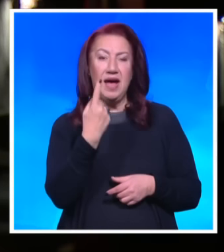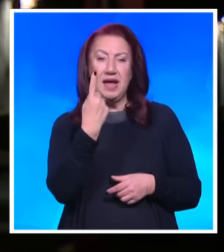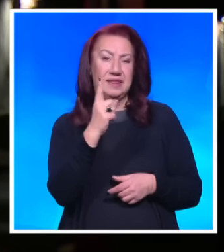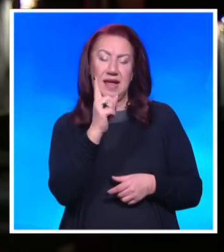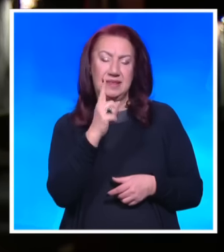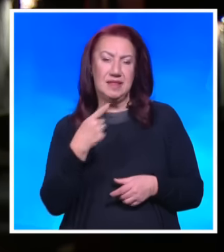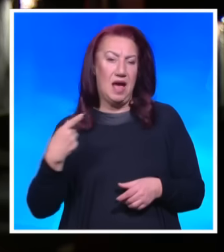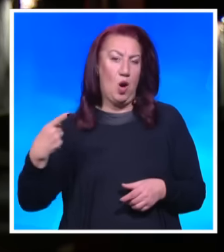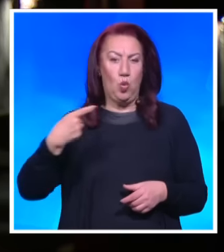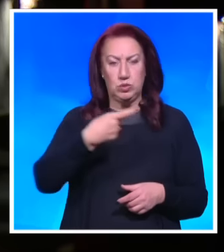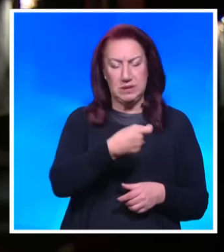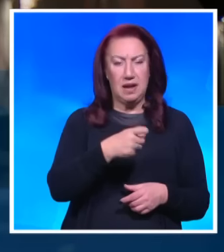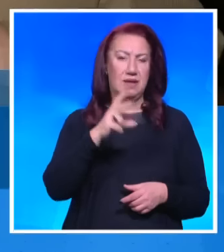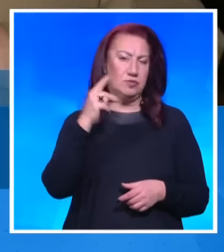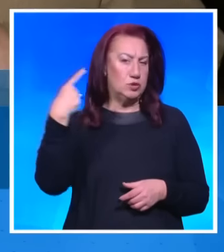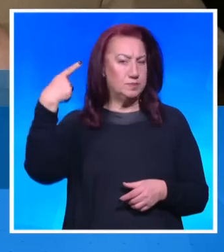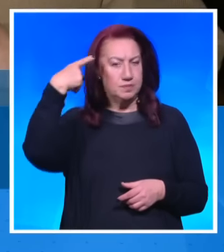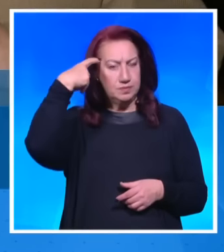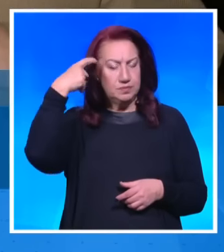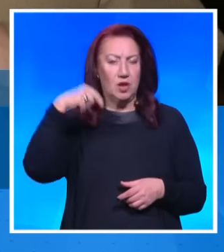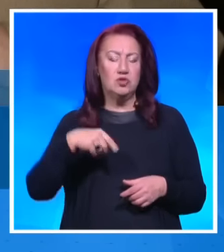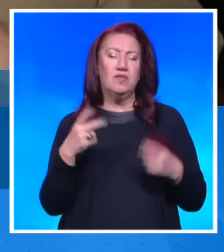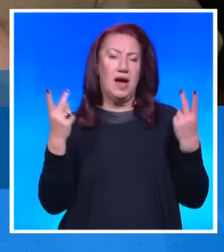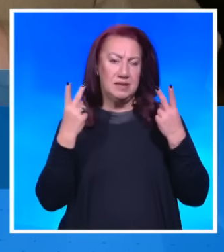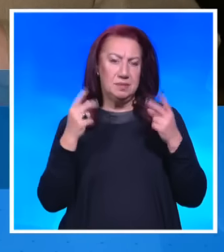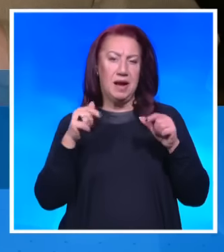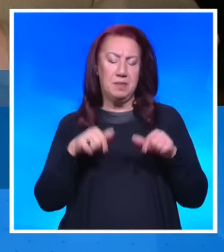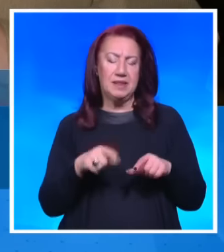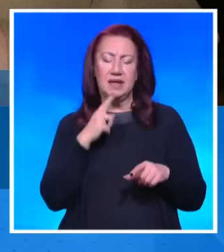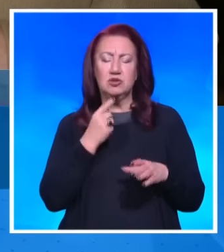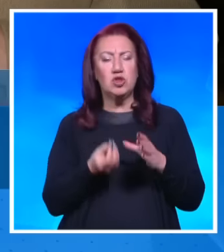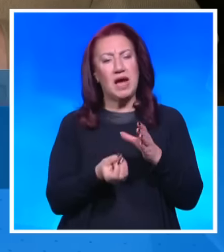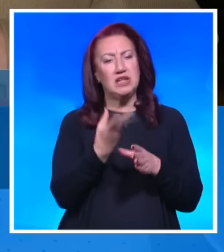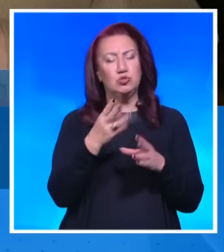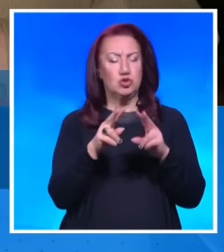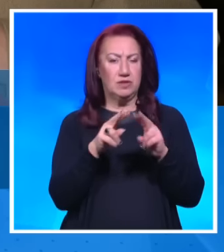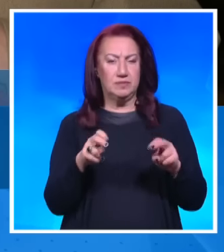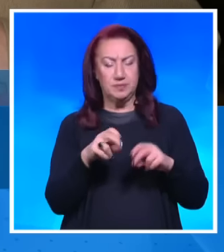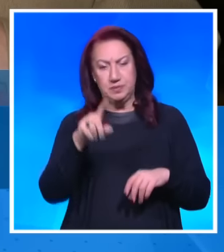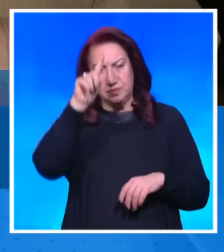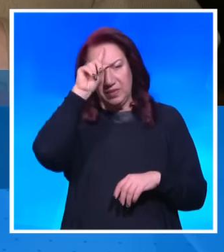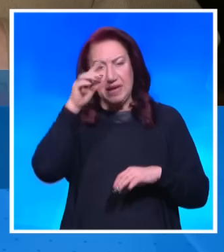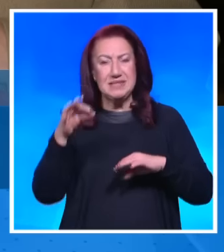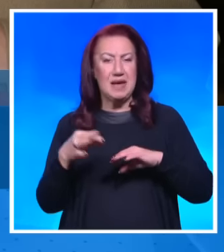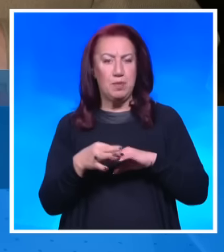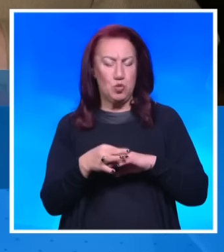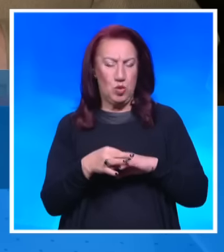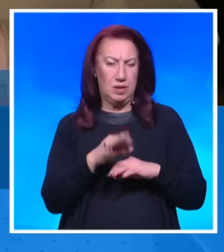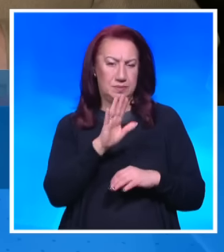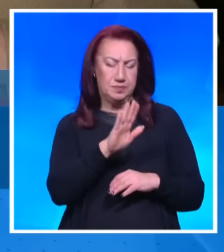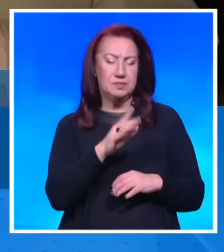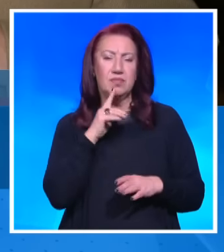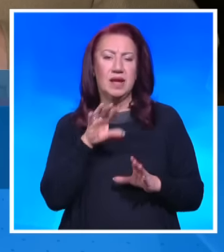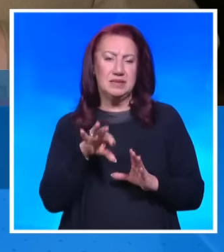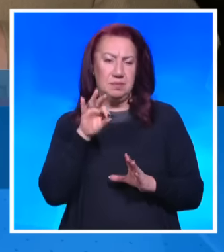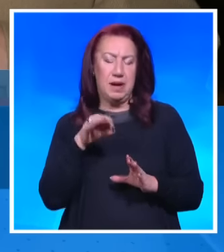нотариуса. Това успяхме да разберем днес от наши източници в разследването. Съпругата на Божанов, Гергана, избра да говори единствено